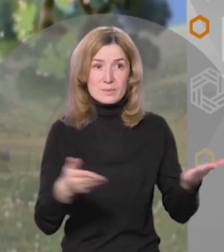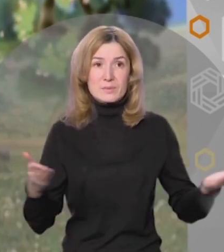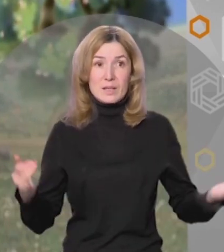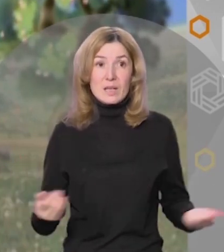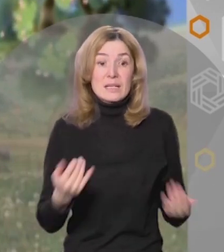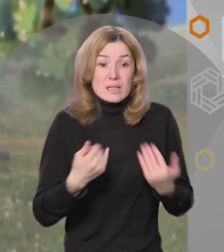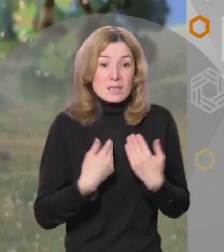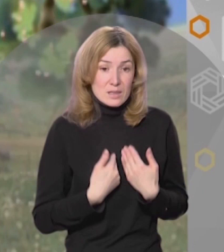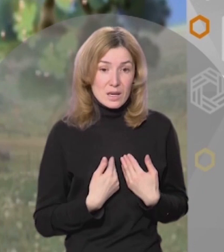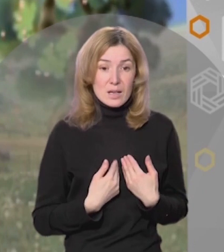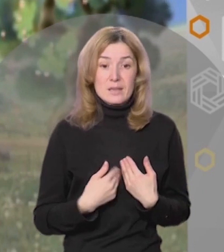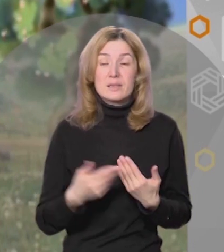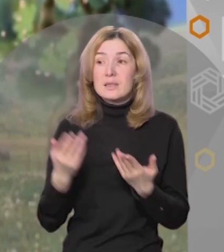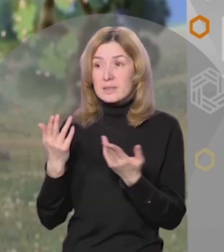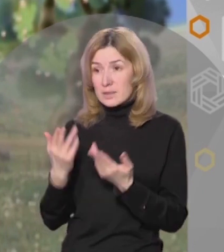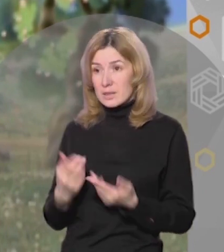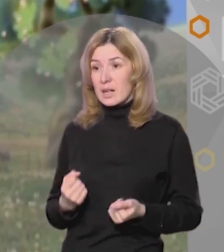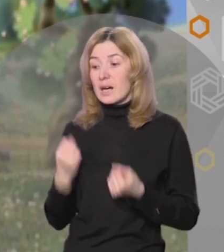люди.